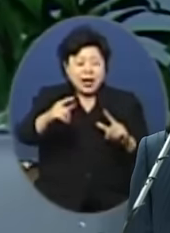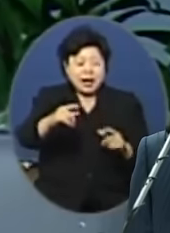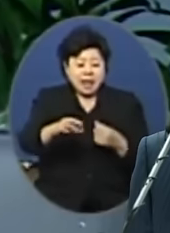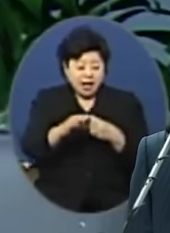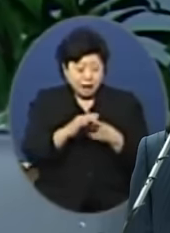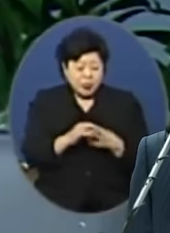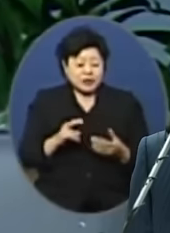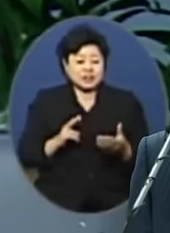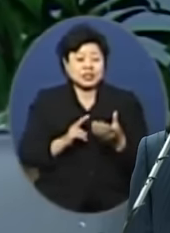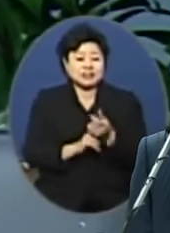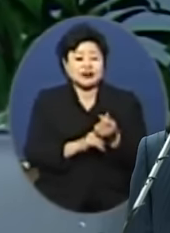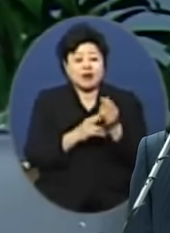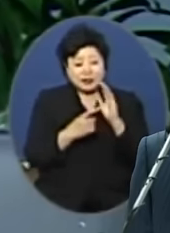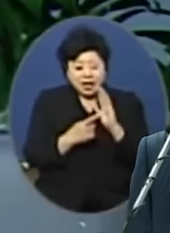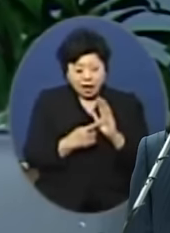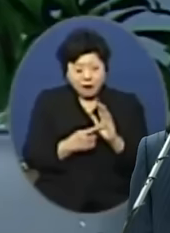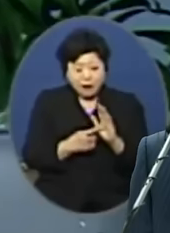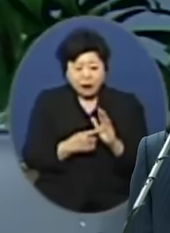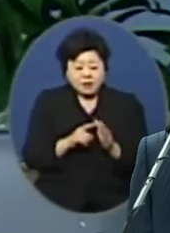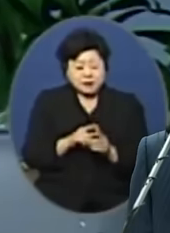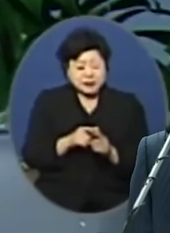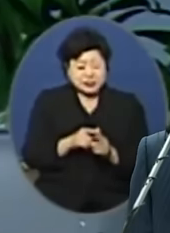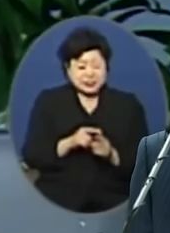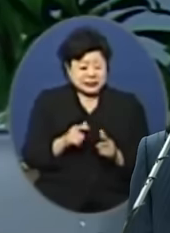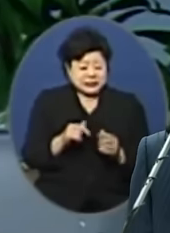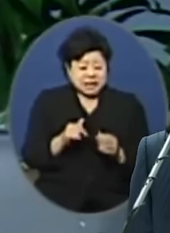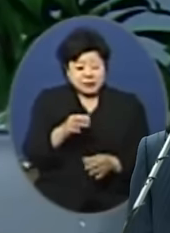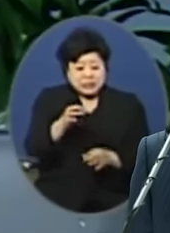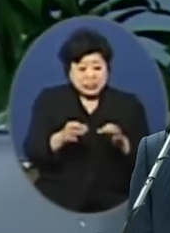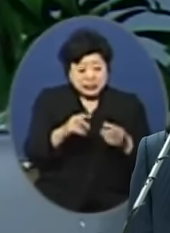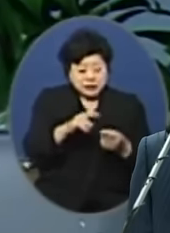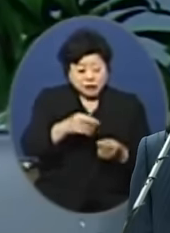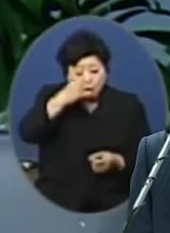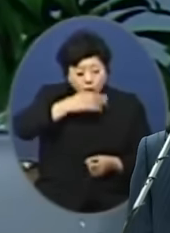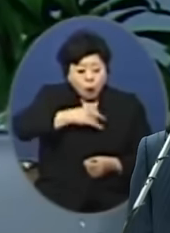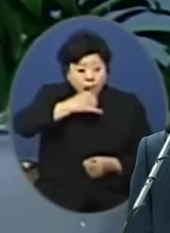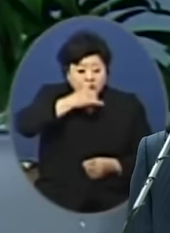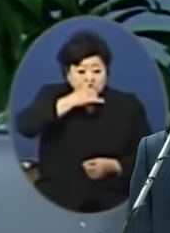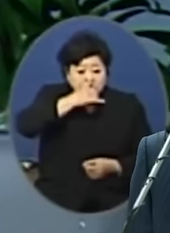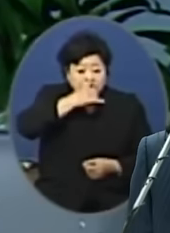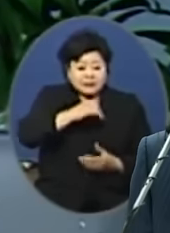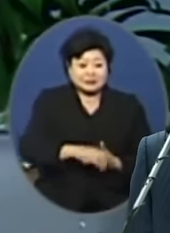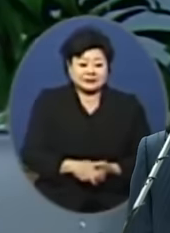말하면 기적이 일어나는 것처럼 안 믿는 사람이 장사하는데도 효과가 있다는 것입니다.